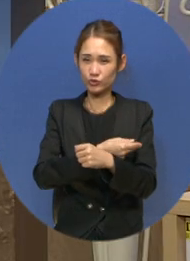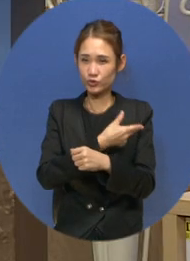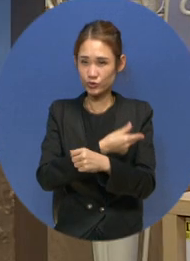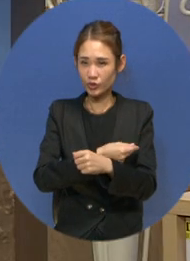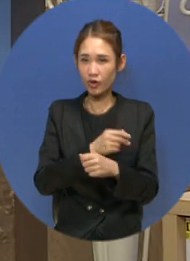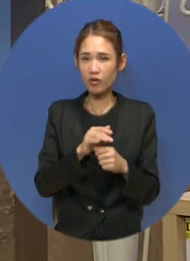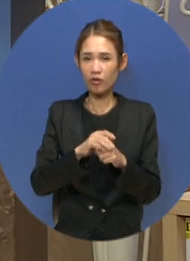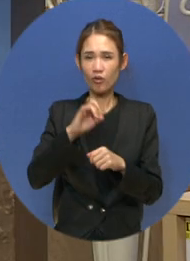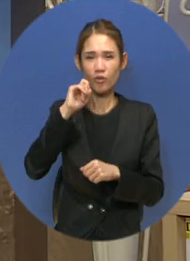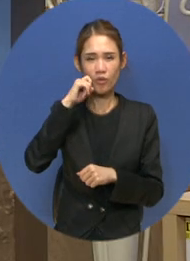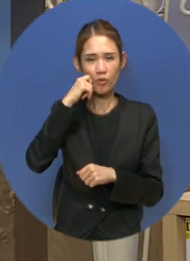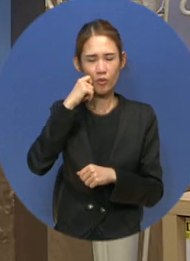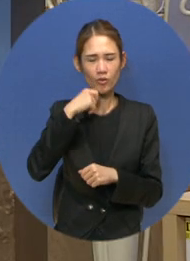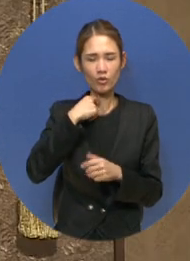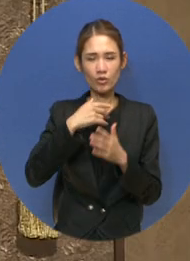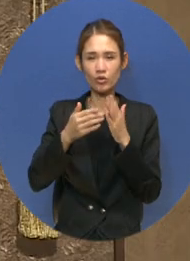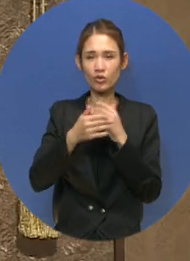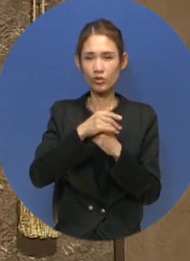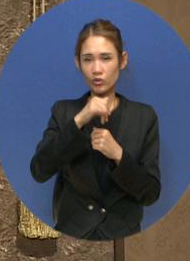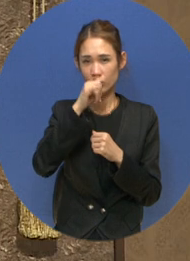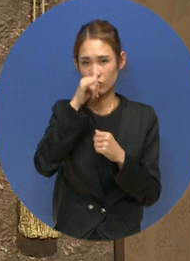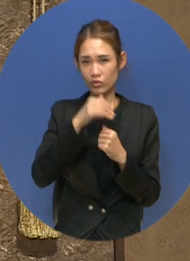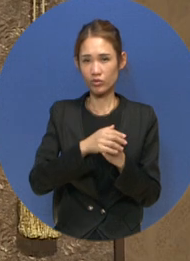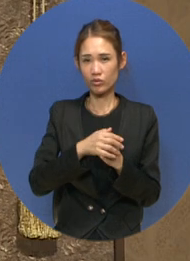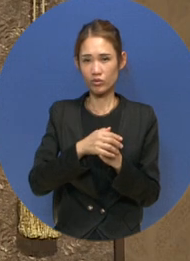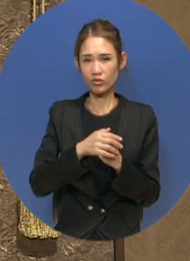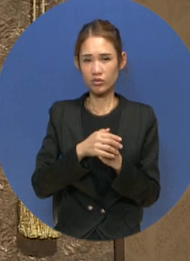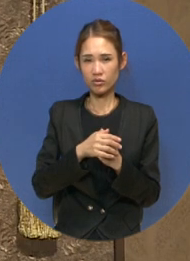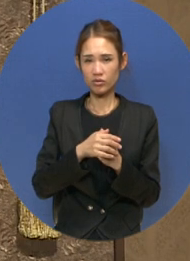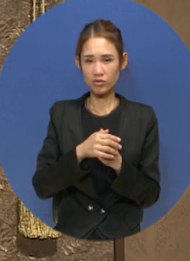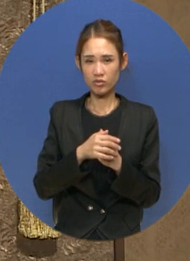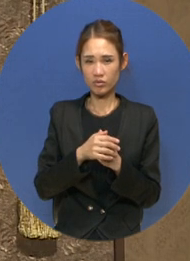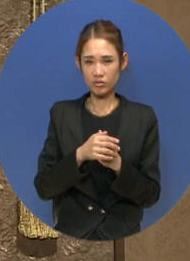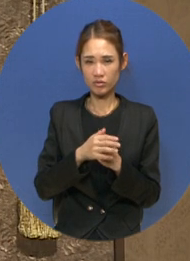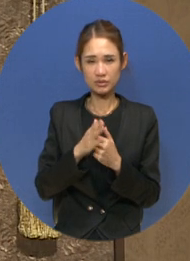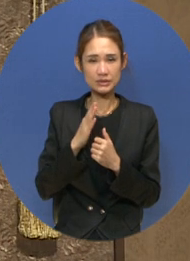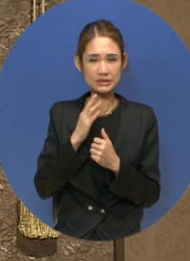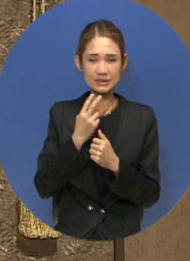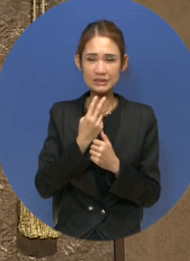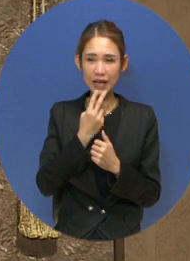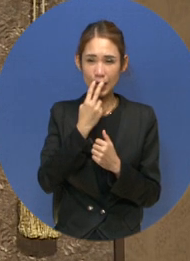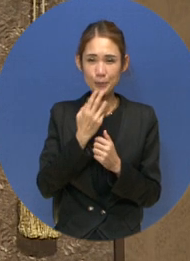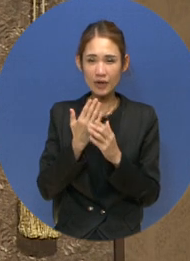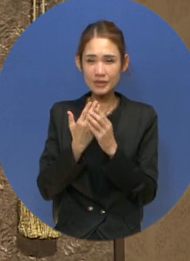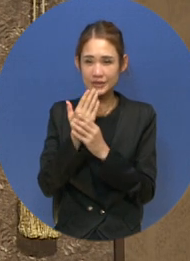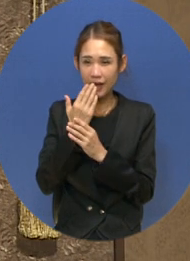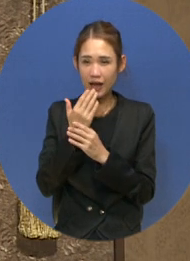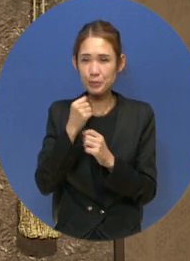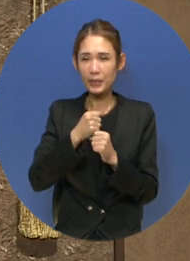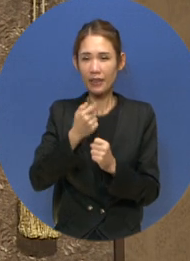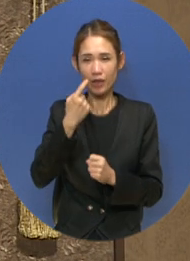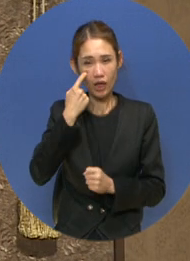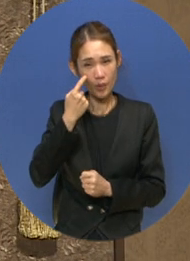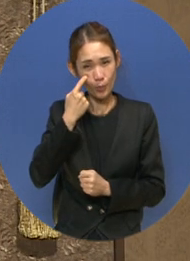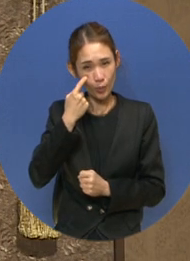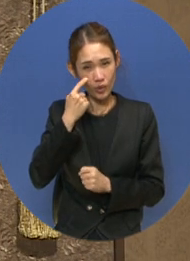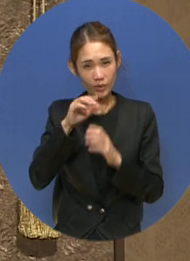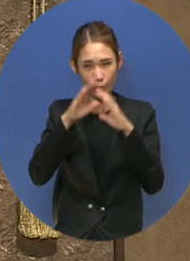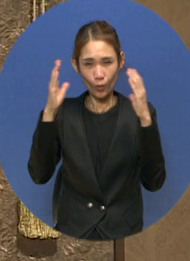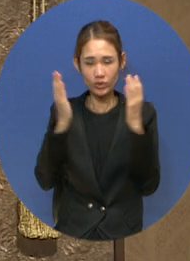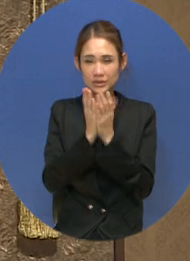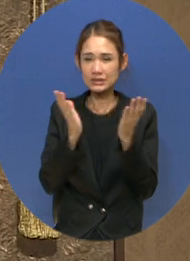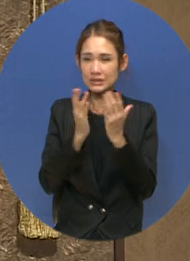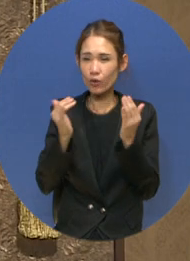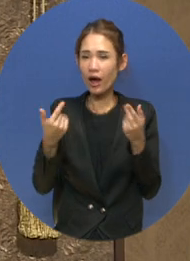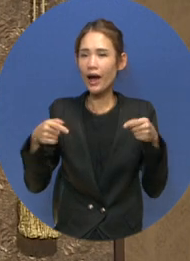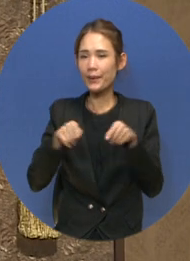이제 수혈에 어려움을 겪고 있어서 그러한 분들을 이제 한번 그 생명의 싹을 우리가 만들어 보자라고 해서 전 직원이 동참을